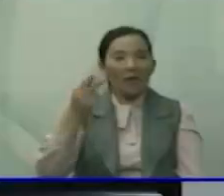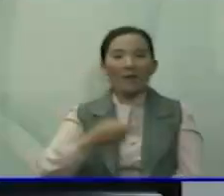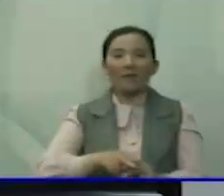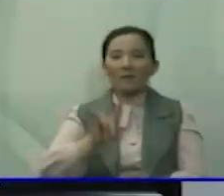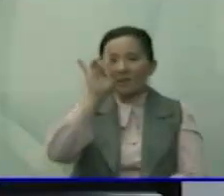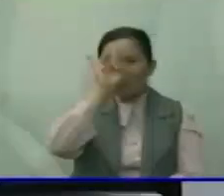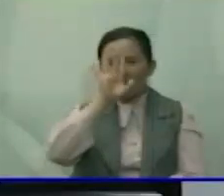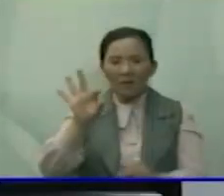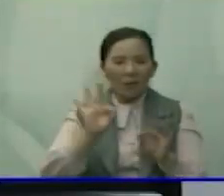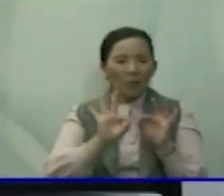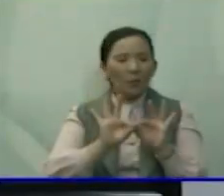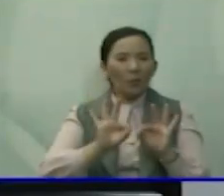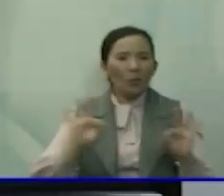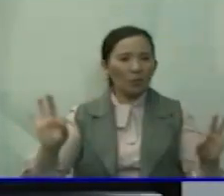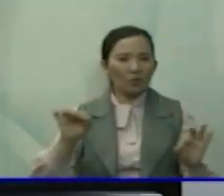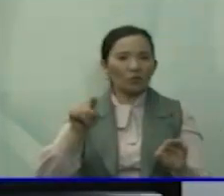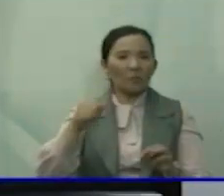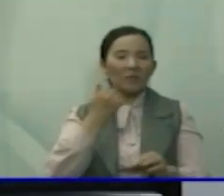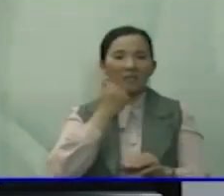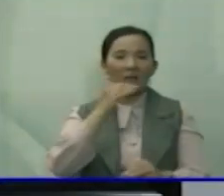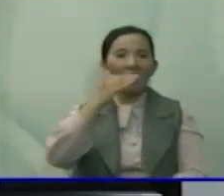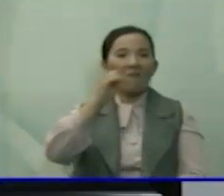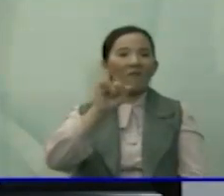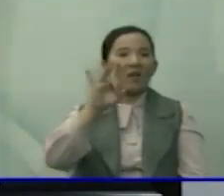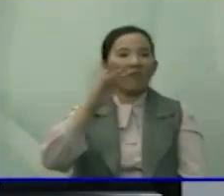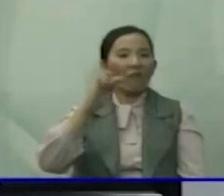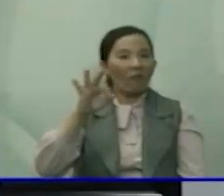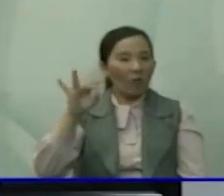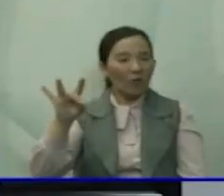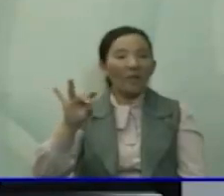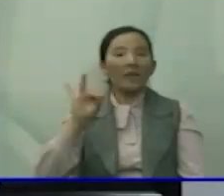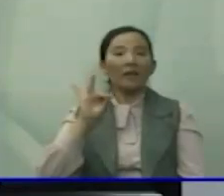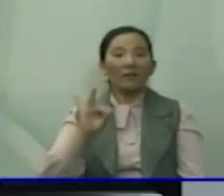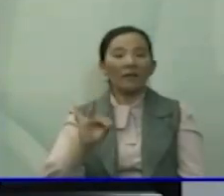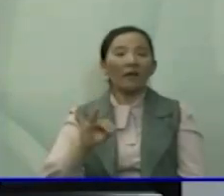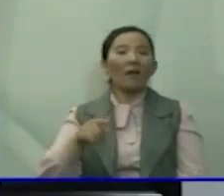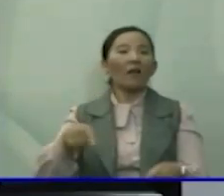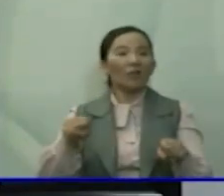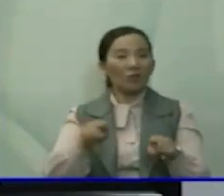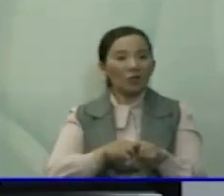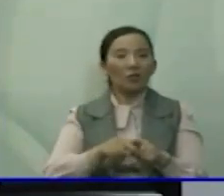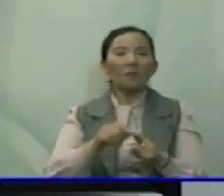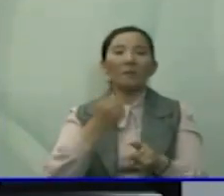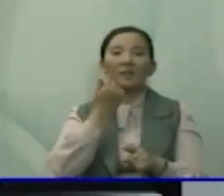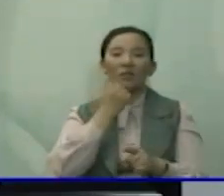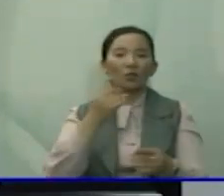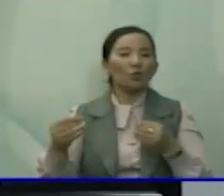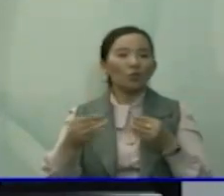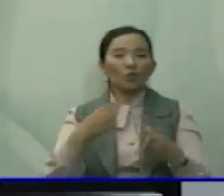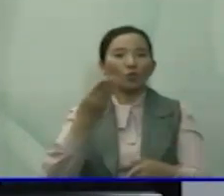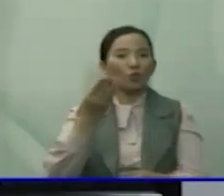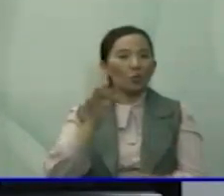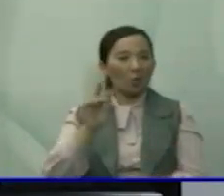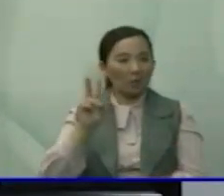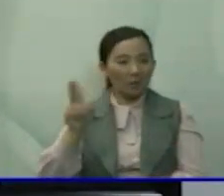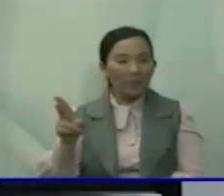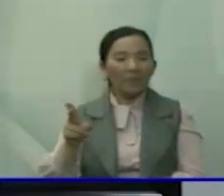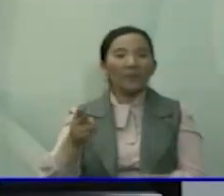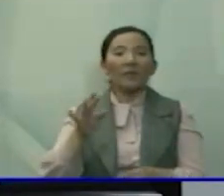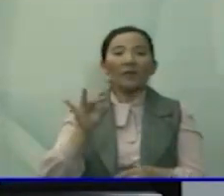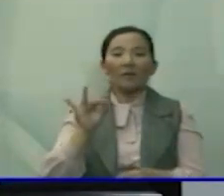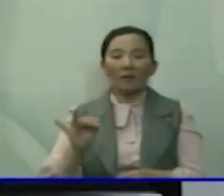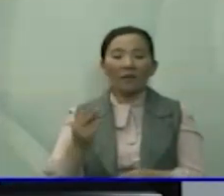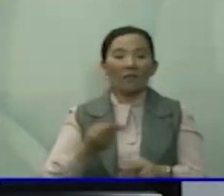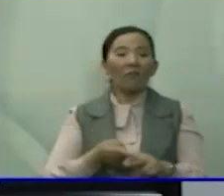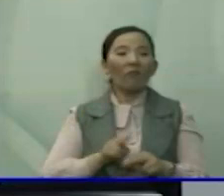тончайший китайский фарфор и конечно же шелк и именно в